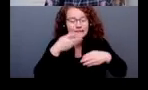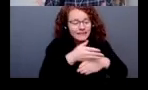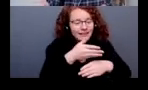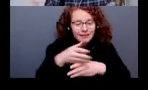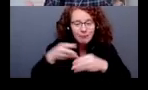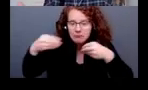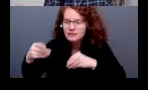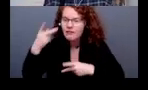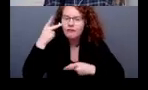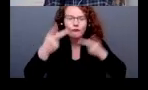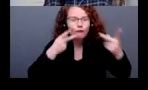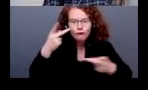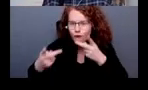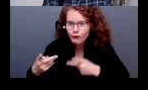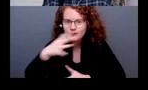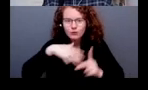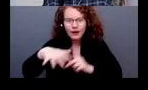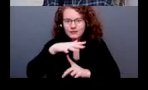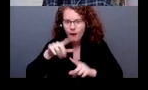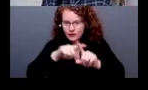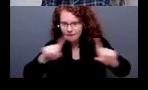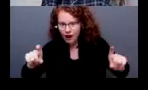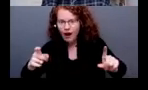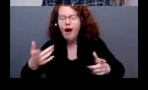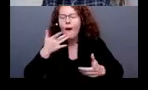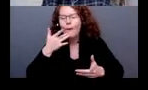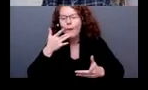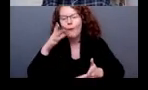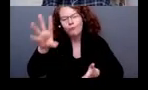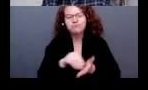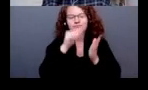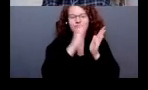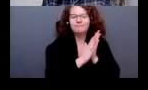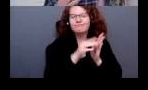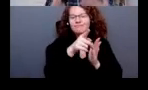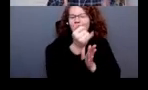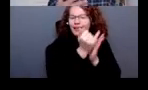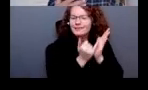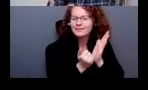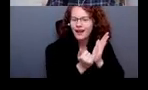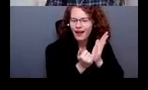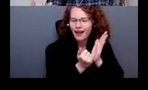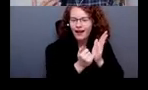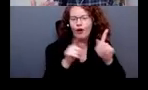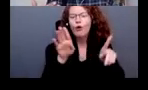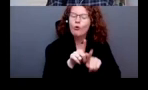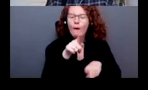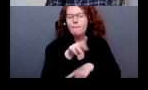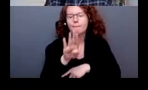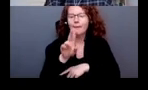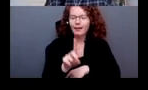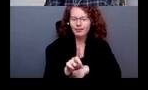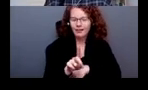qui émergeaient lors de la visite de ces lieux, de manière séquencée. Et c'est un peu de cette façon que la bande dessinée a commencé